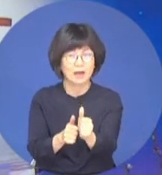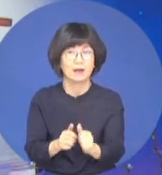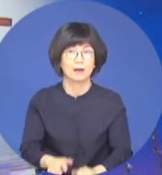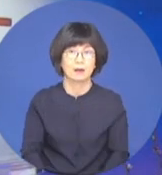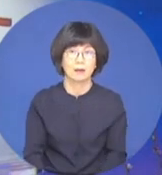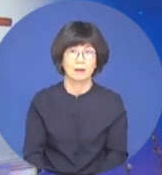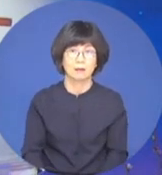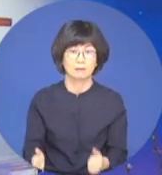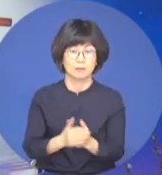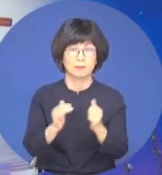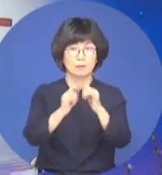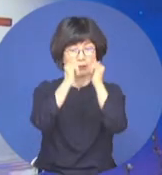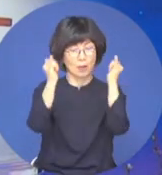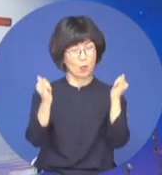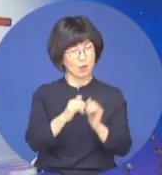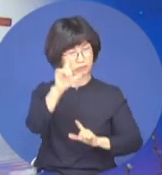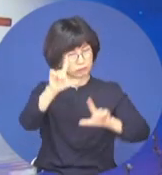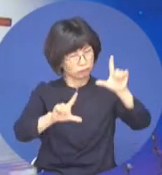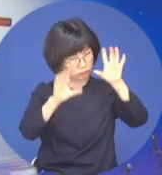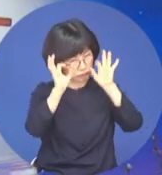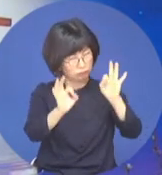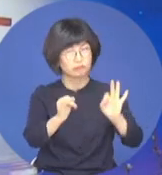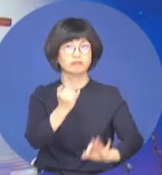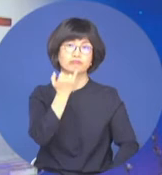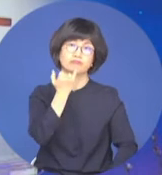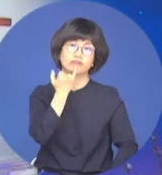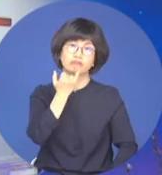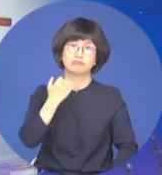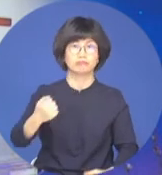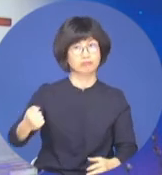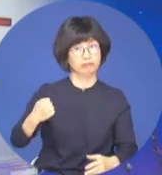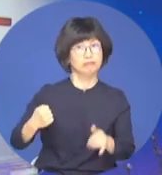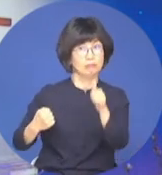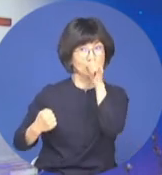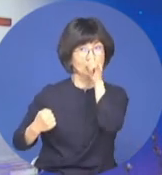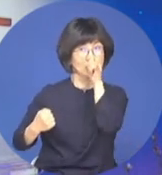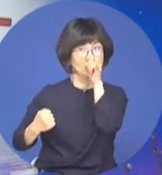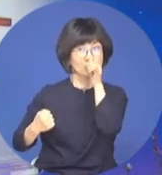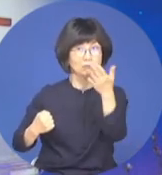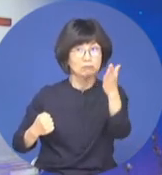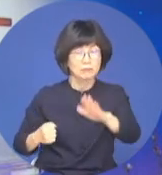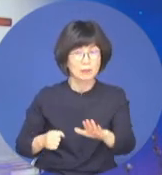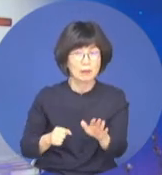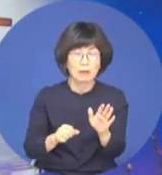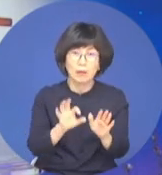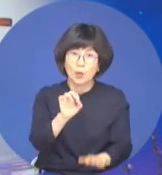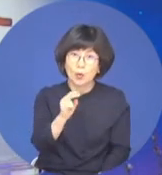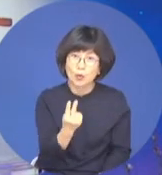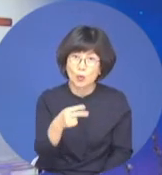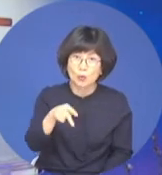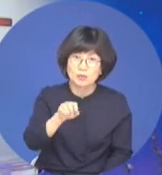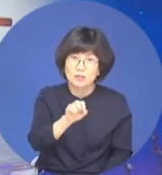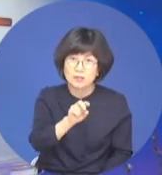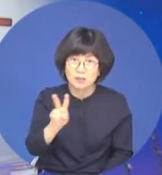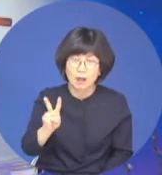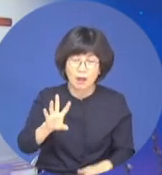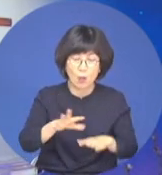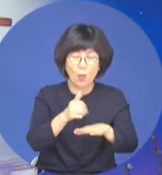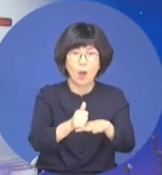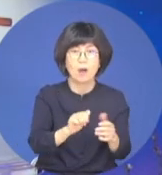사회가 굉장히 건강해졌겠죠. 그런데 갑자기 요시아가 왕이 죽게 됩니다.